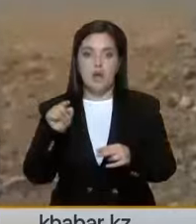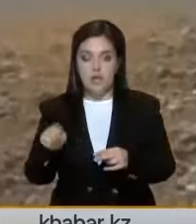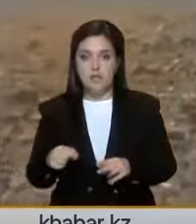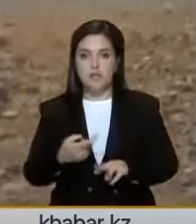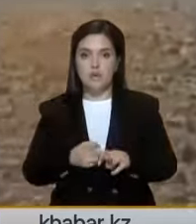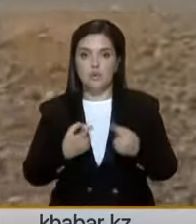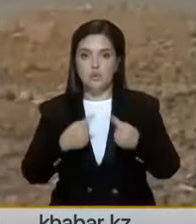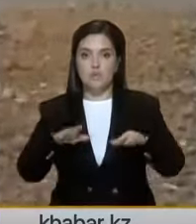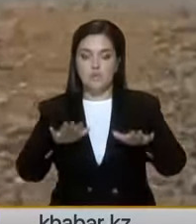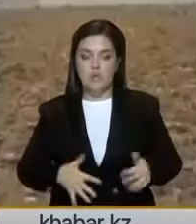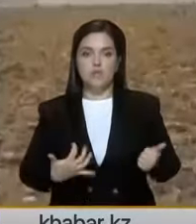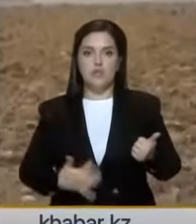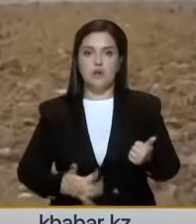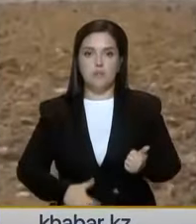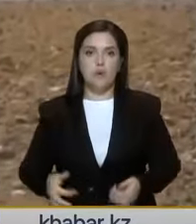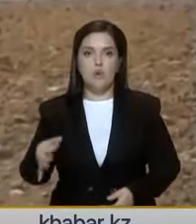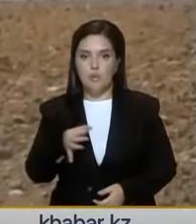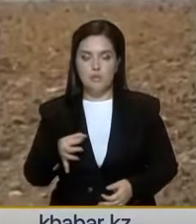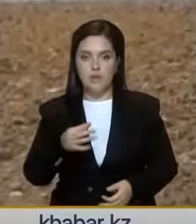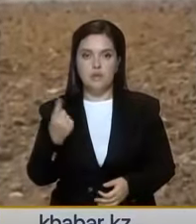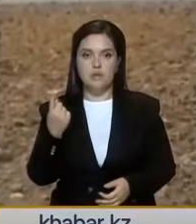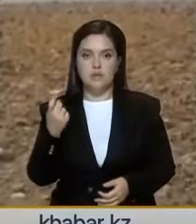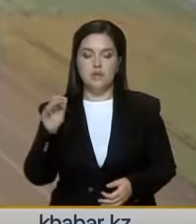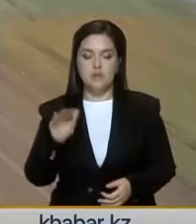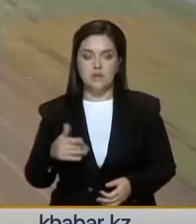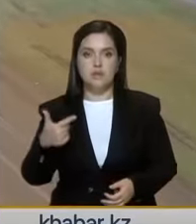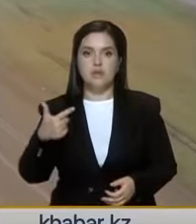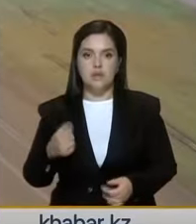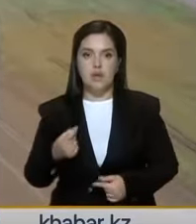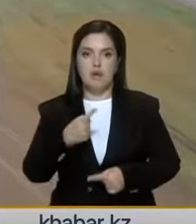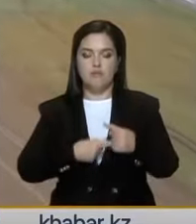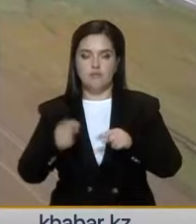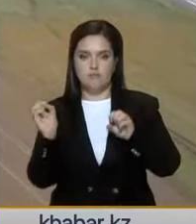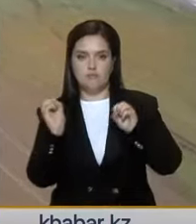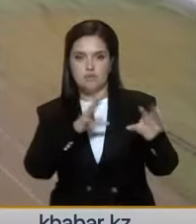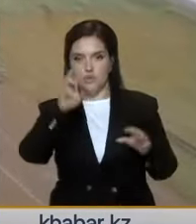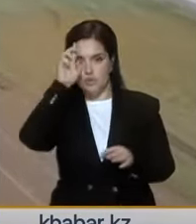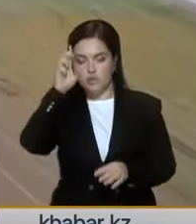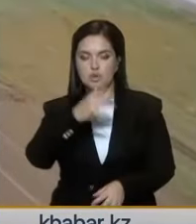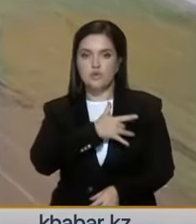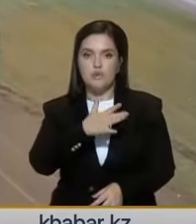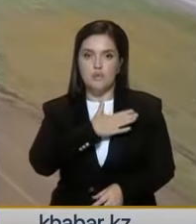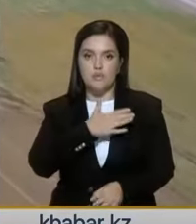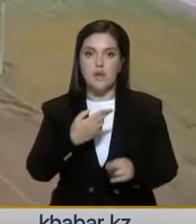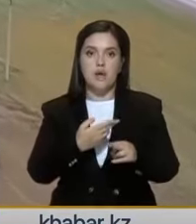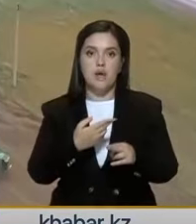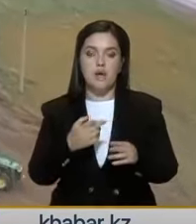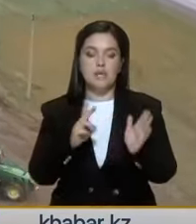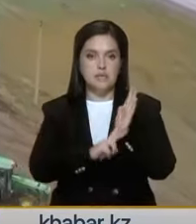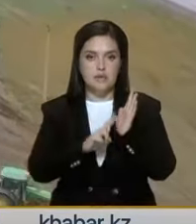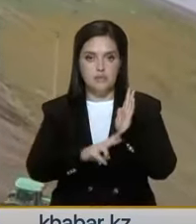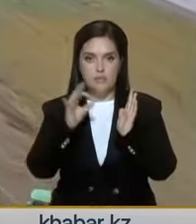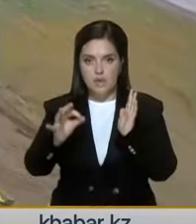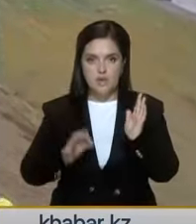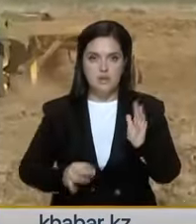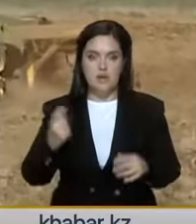другие участки в Жамбылской области, всего больше 100 000 гектаров, вернули обратно в госсобственность. Причем